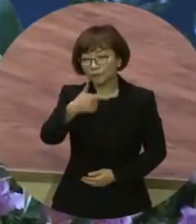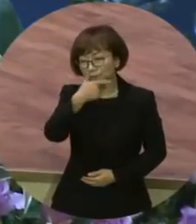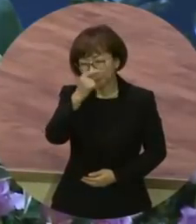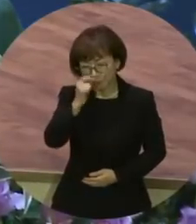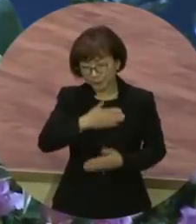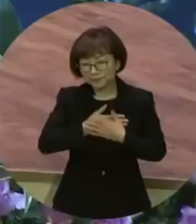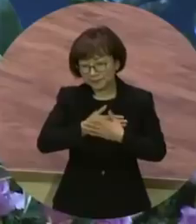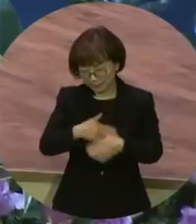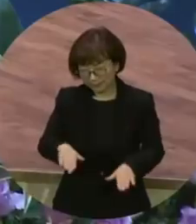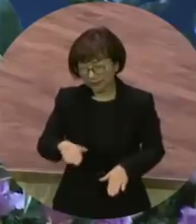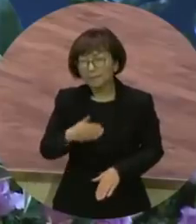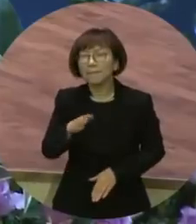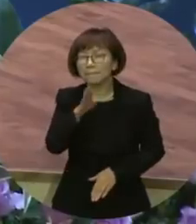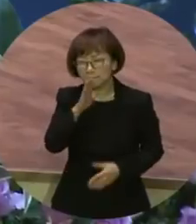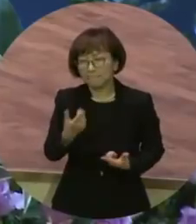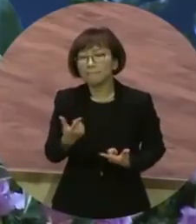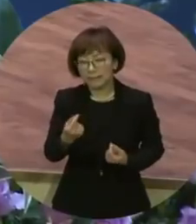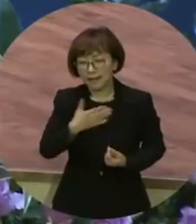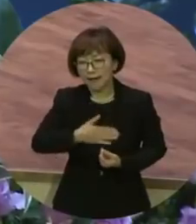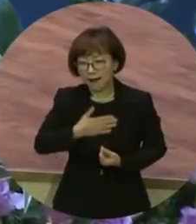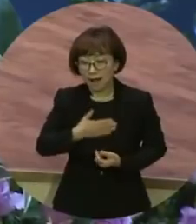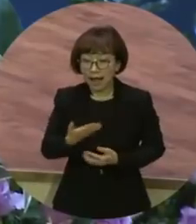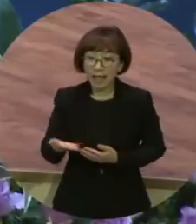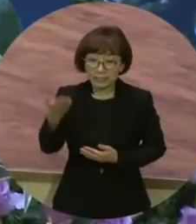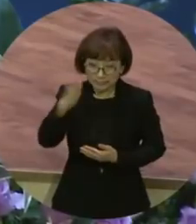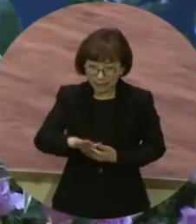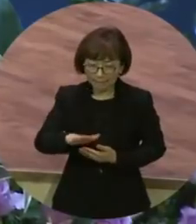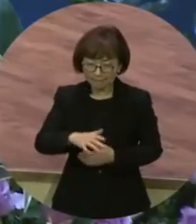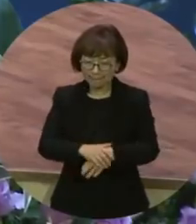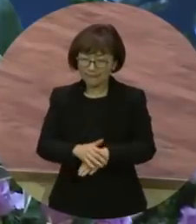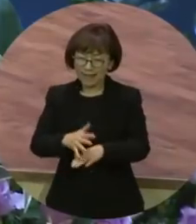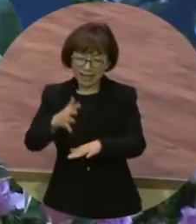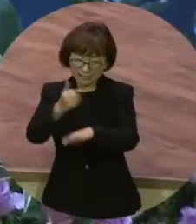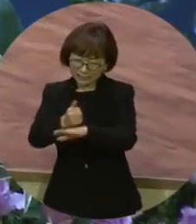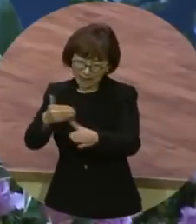것입니다. 끝까지 도전할 것입니다. 사단은 우리를 만지도 못하는 줄을